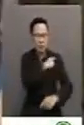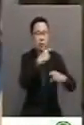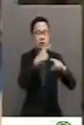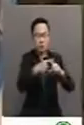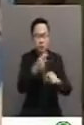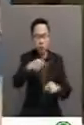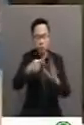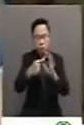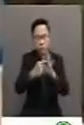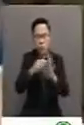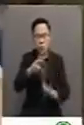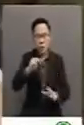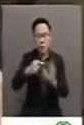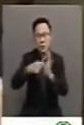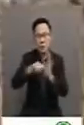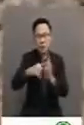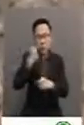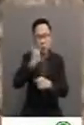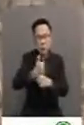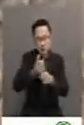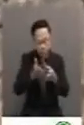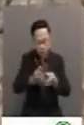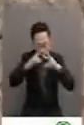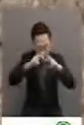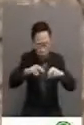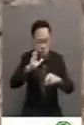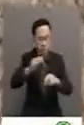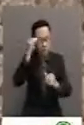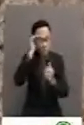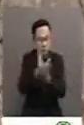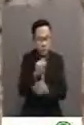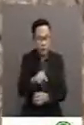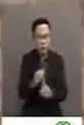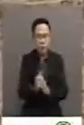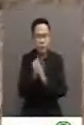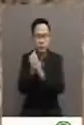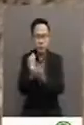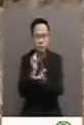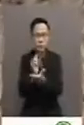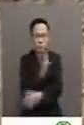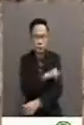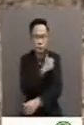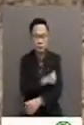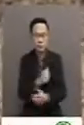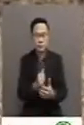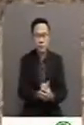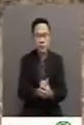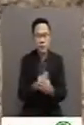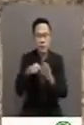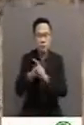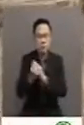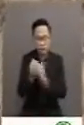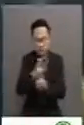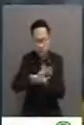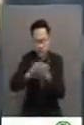นัยแสงสง่าผู้บังคับหมู่งานสืบสวนสภ.ตกพรมตอนนี้ถูกนำตัวส่งโรงพยาบาลพระปกเกล้าจันทบุรีค่